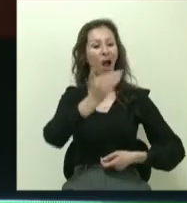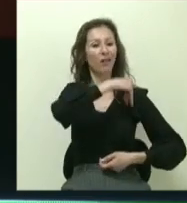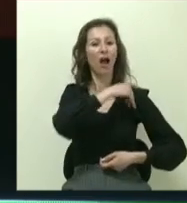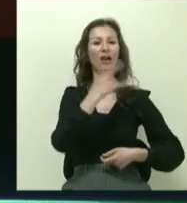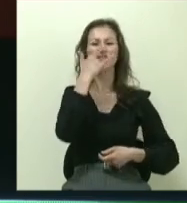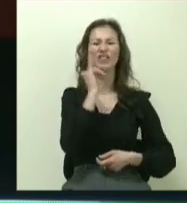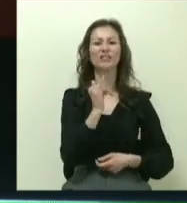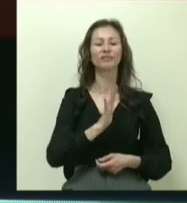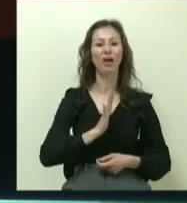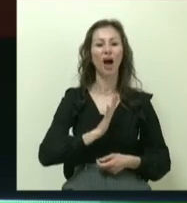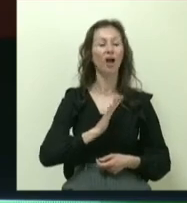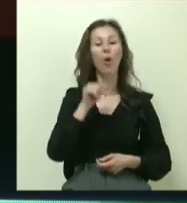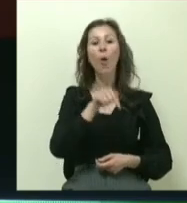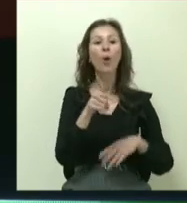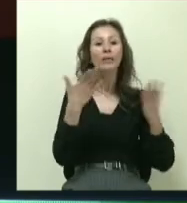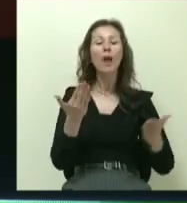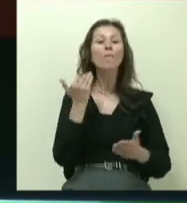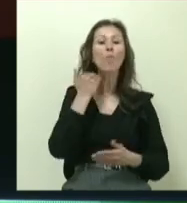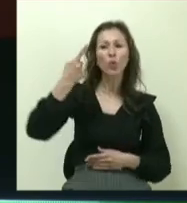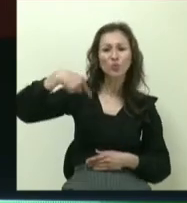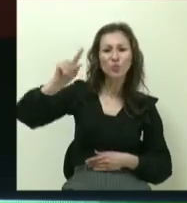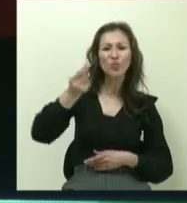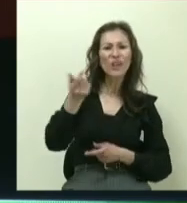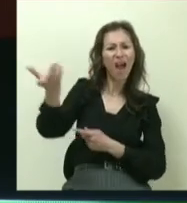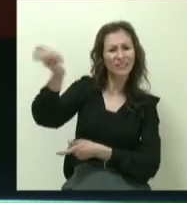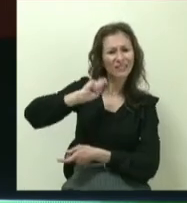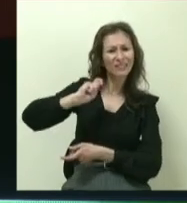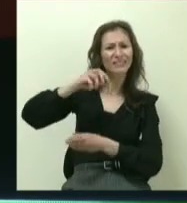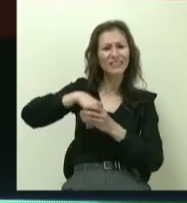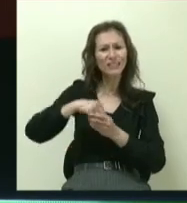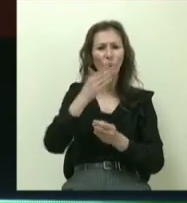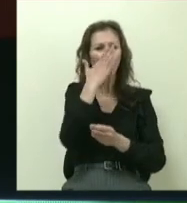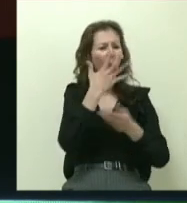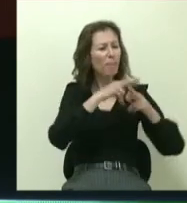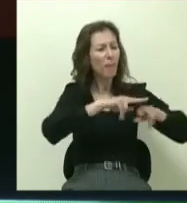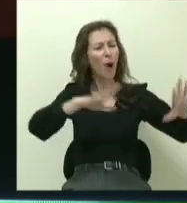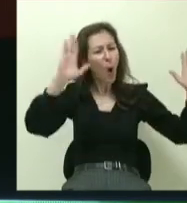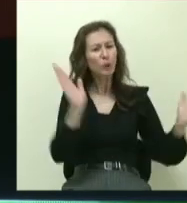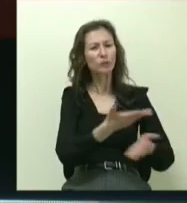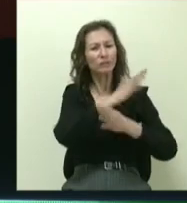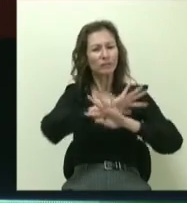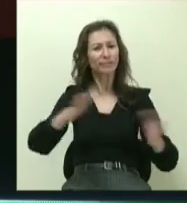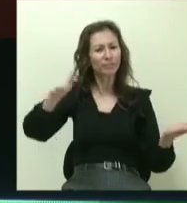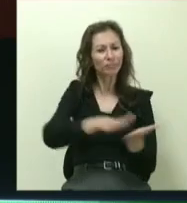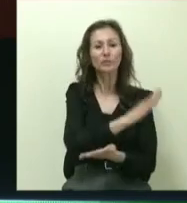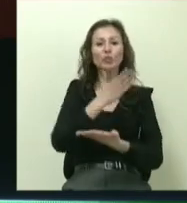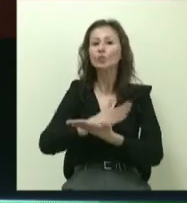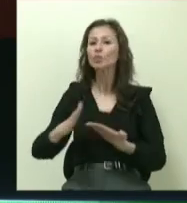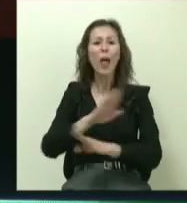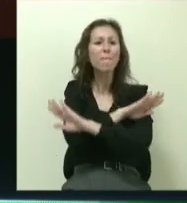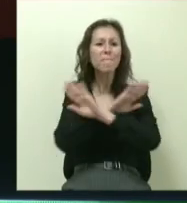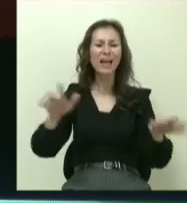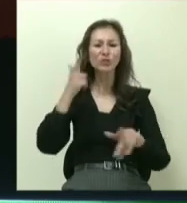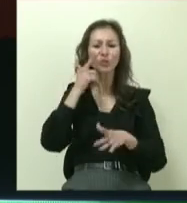çirkin yüzü var ki orada borçla finanse edilen doğayı tahrip eden Kısacası sürdürülemez